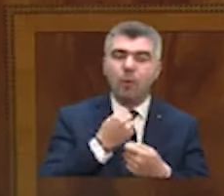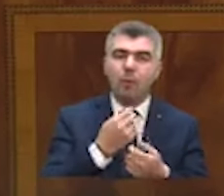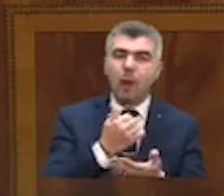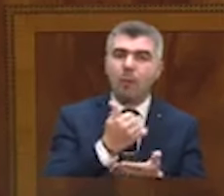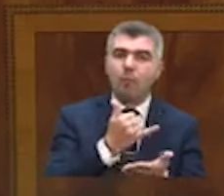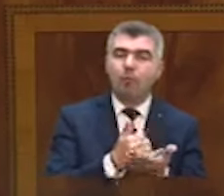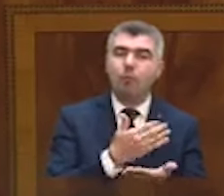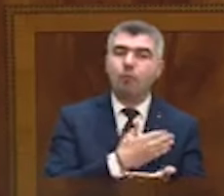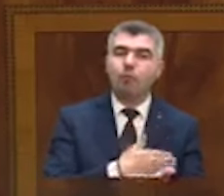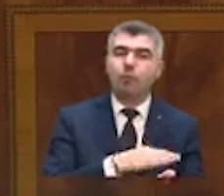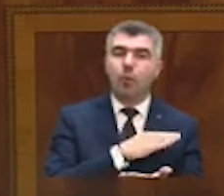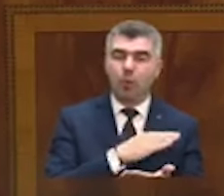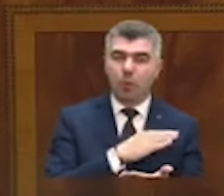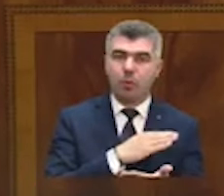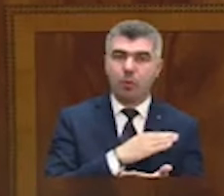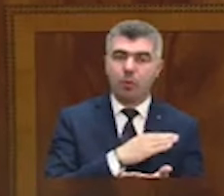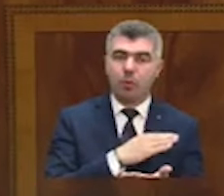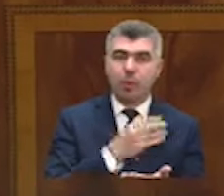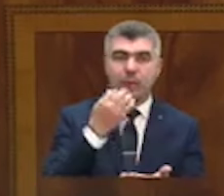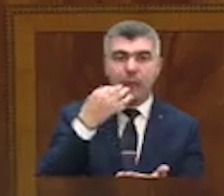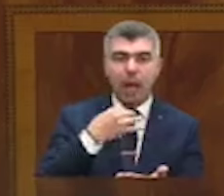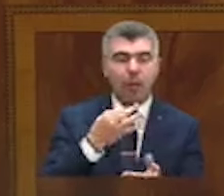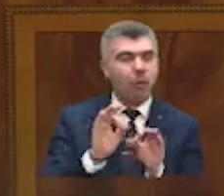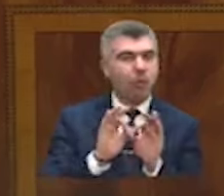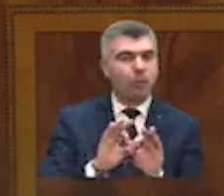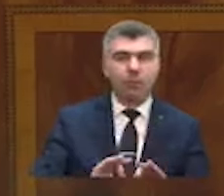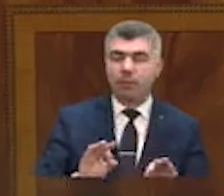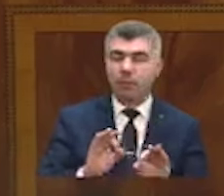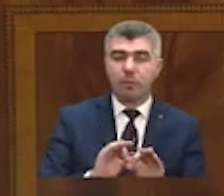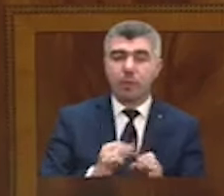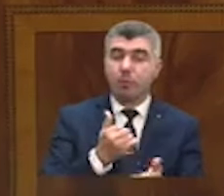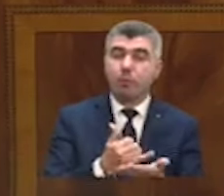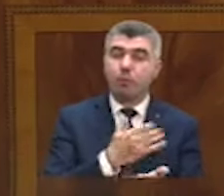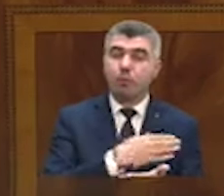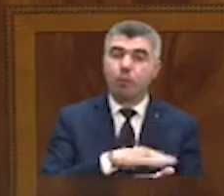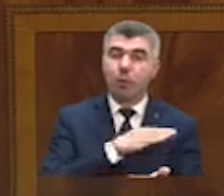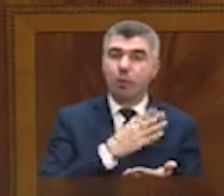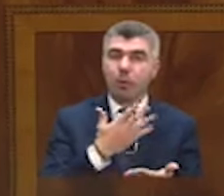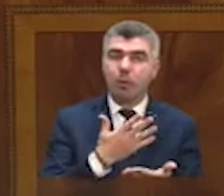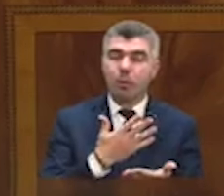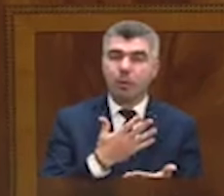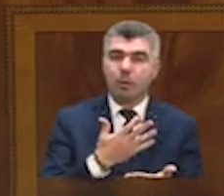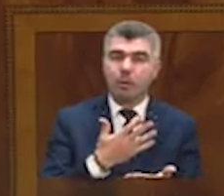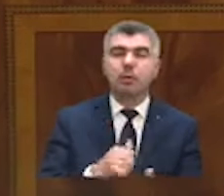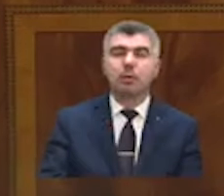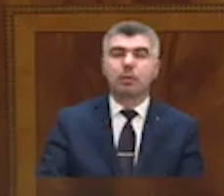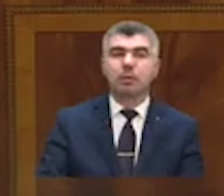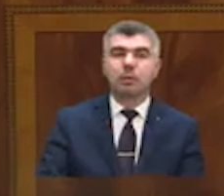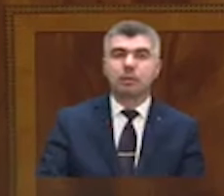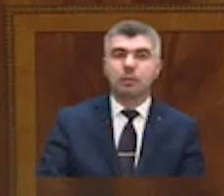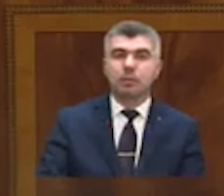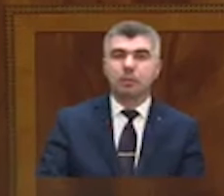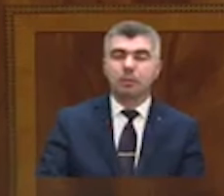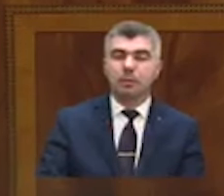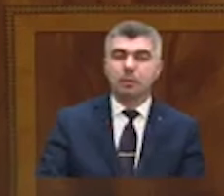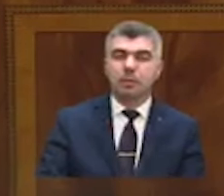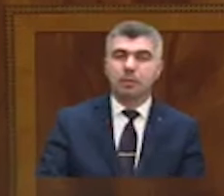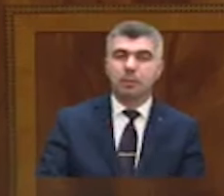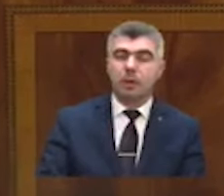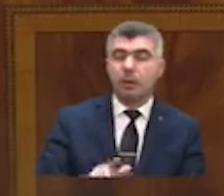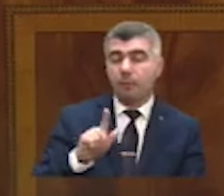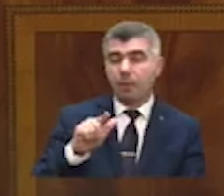المسؤوليه ديالها وهي ماشي مسؤوليتي هي المسؤوليه ديال انه